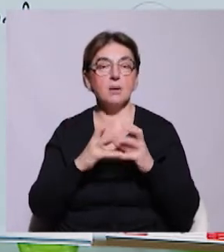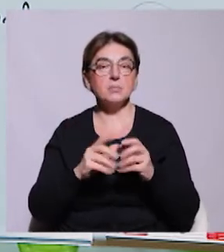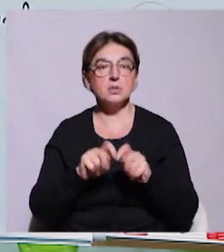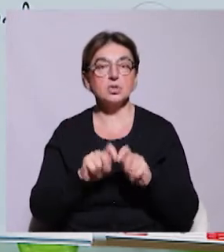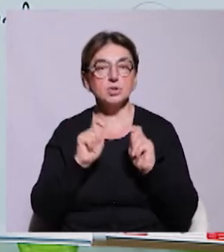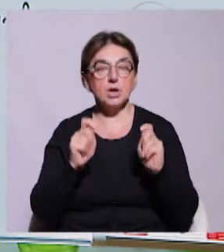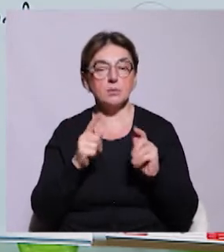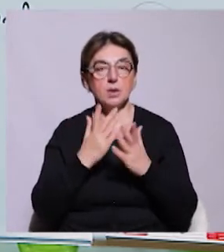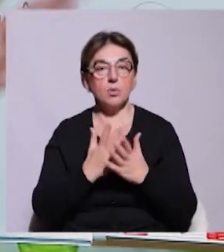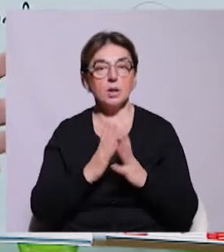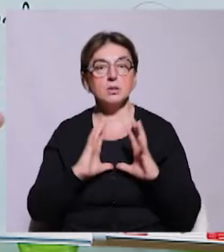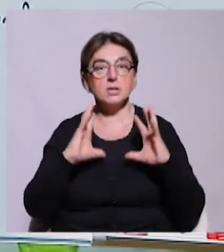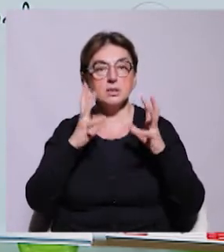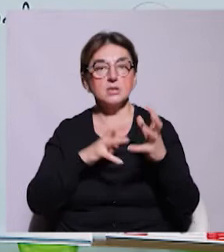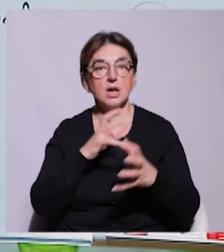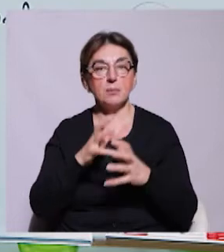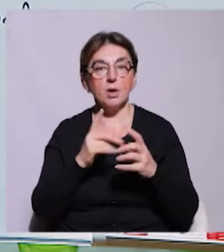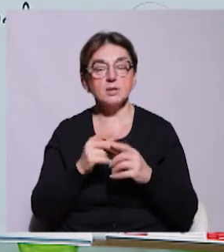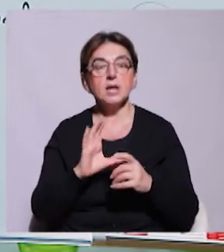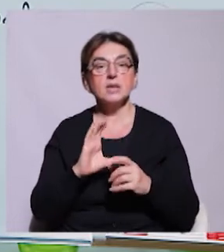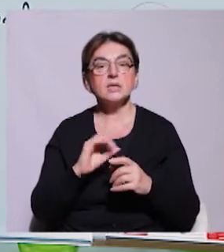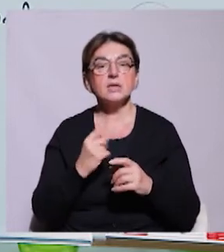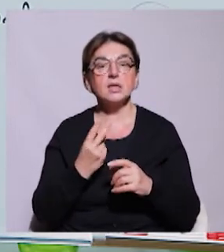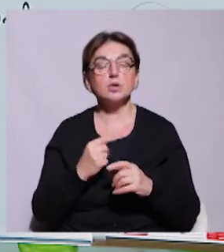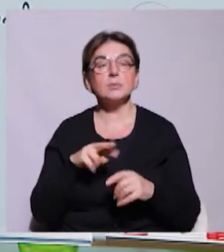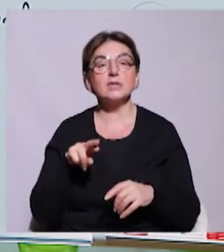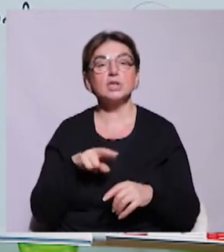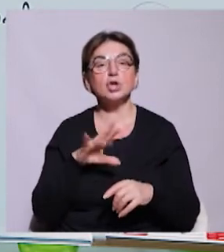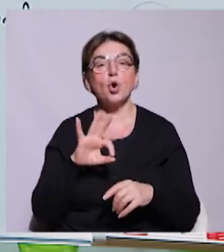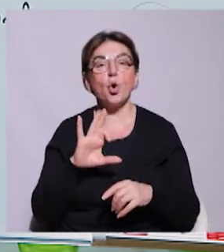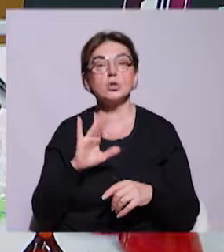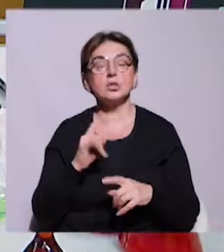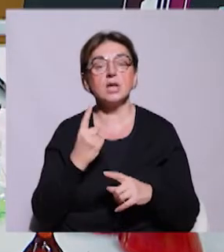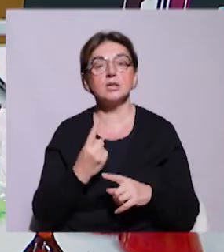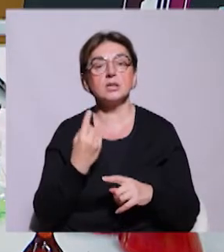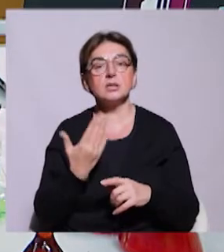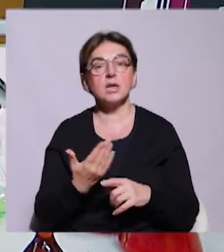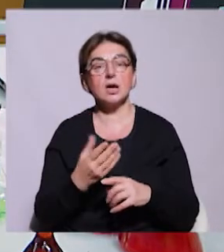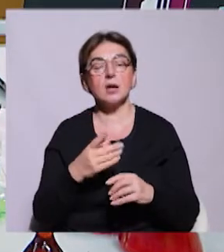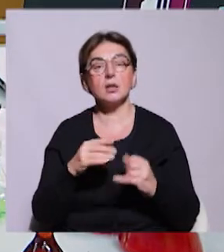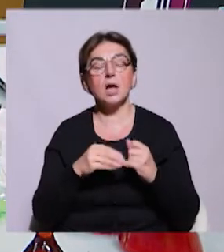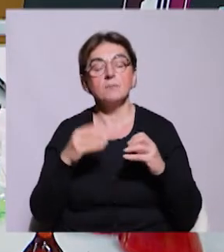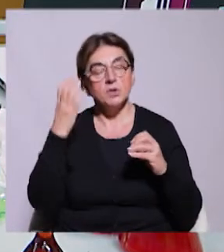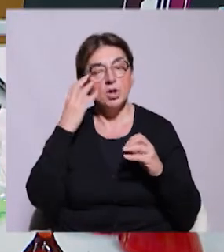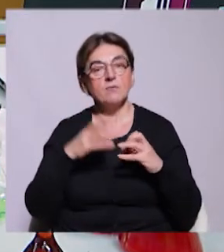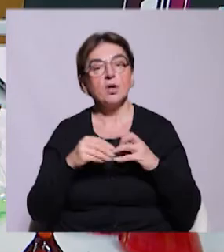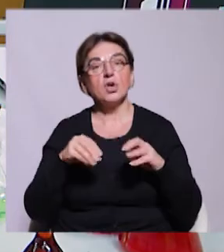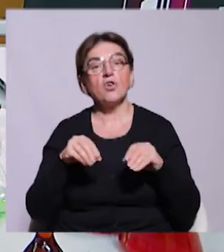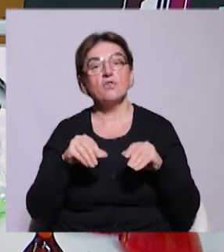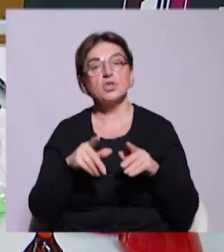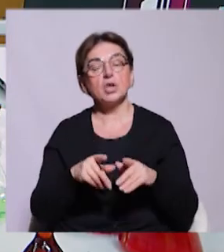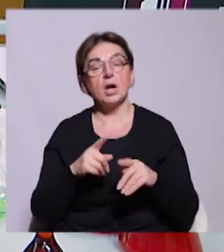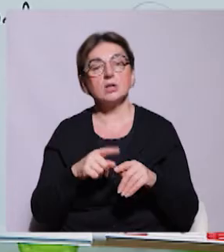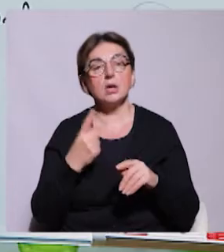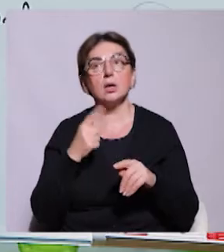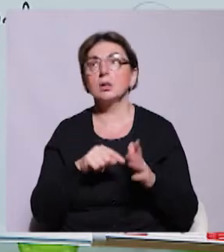პირველი შექმნიდანვე, არსებობს სამყაროში. ეს არის მაგალითად სილიციუმის დიოქსიდი, მისი ერთ-ერთი სახე ქვიშის სახელწოდებით